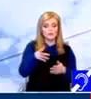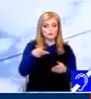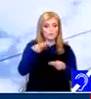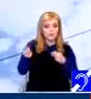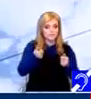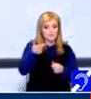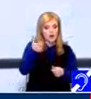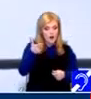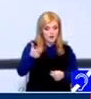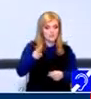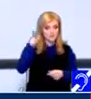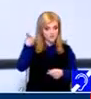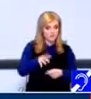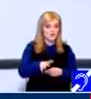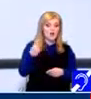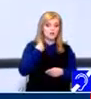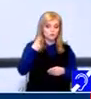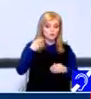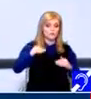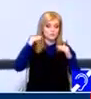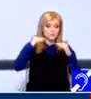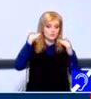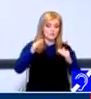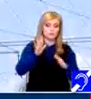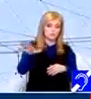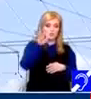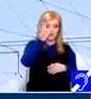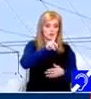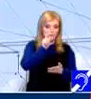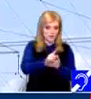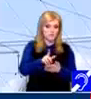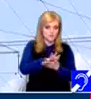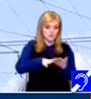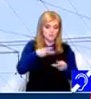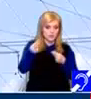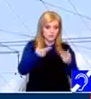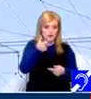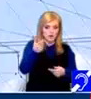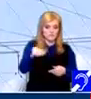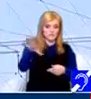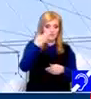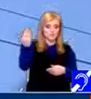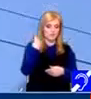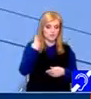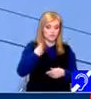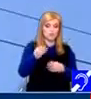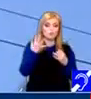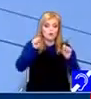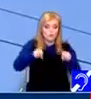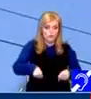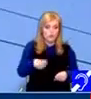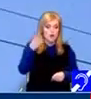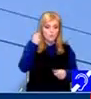gazul rusesc. Prin urmare, datoria se acumulează tot pe spatele Chișinăului. Ministrul Economiei și Infrastructurii spune însă că Republica Moldova nu